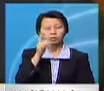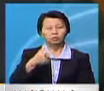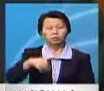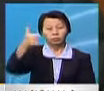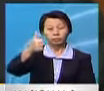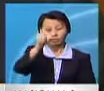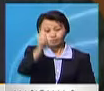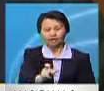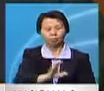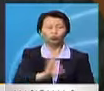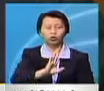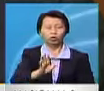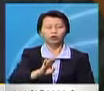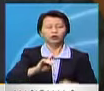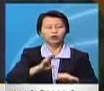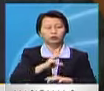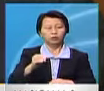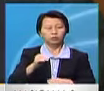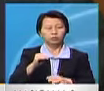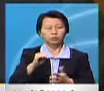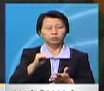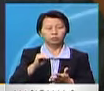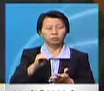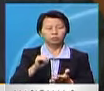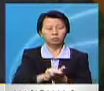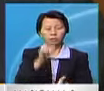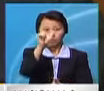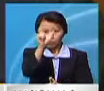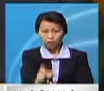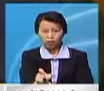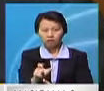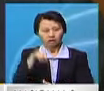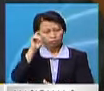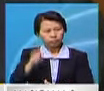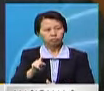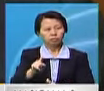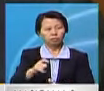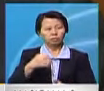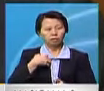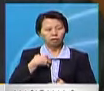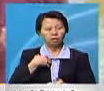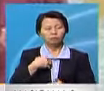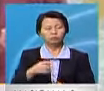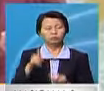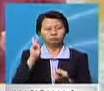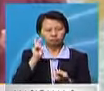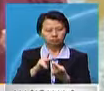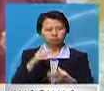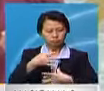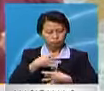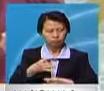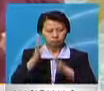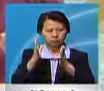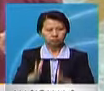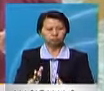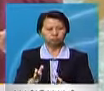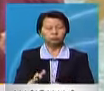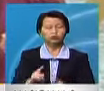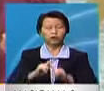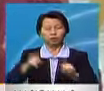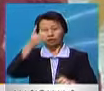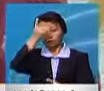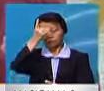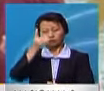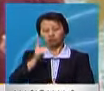winnable candidate, and the candidate must be also likeable candidate. Bagaimanapun, Dato'